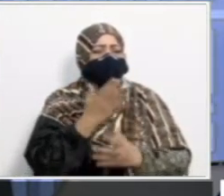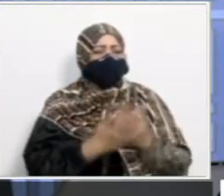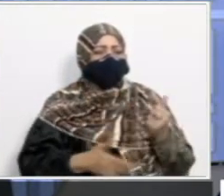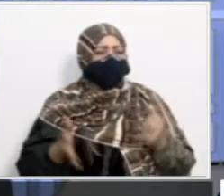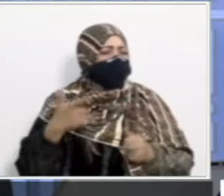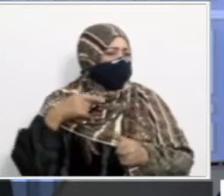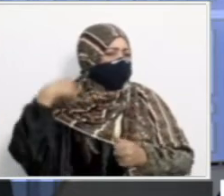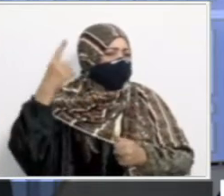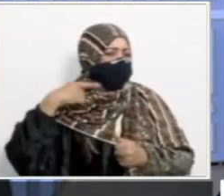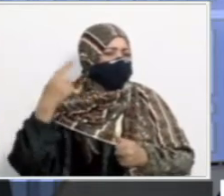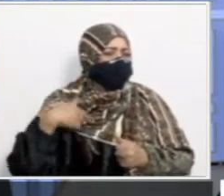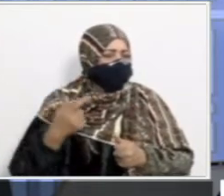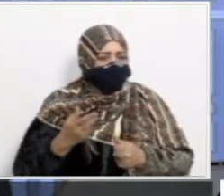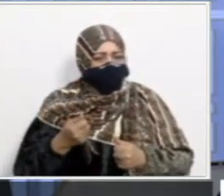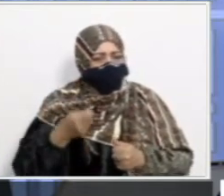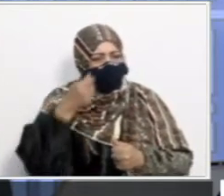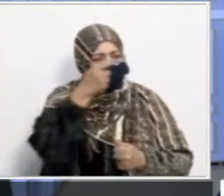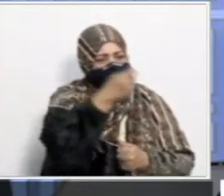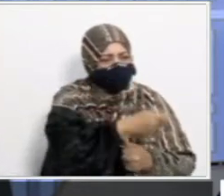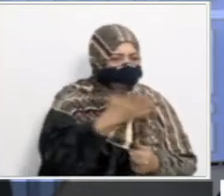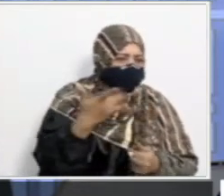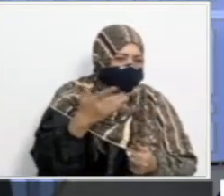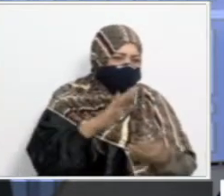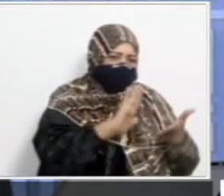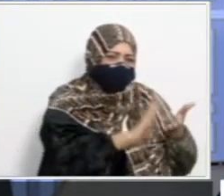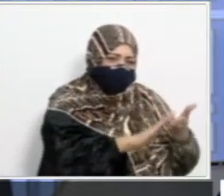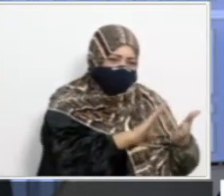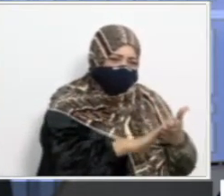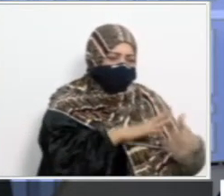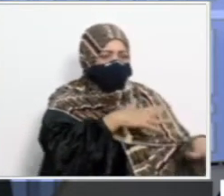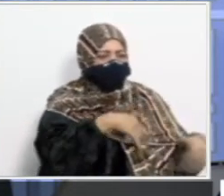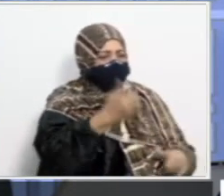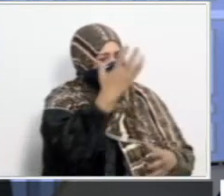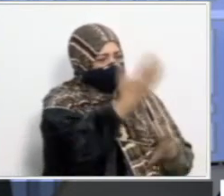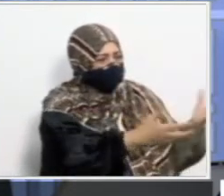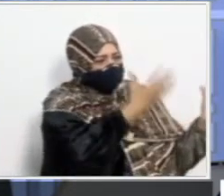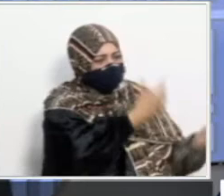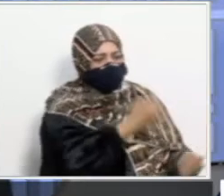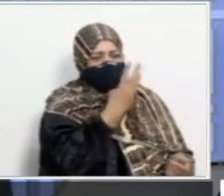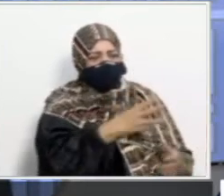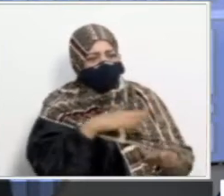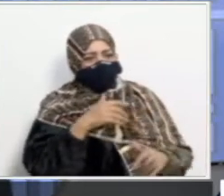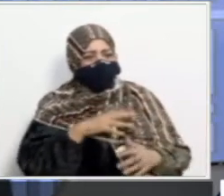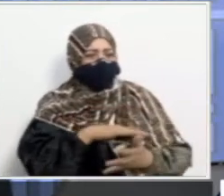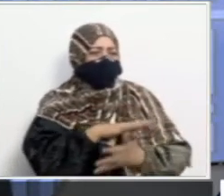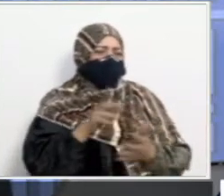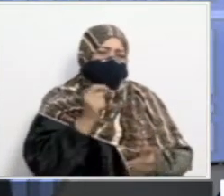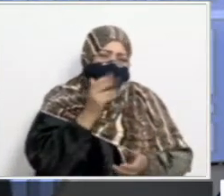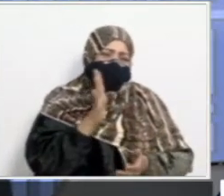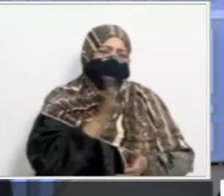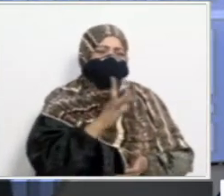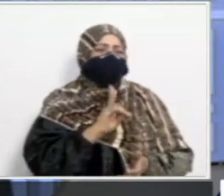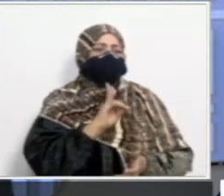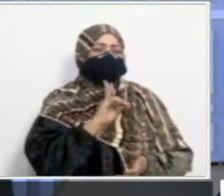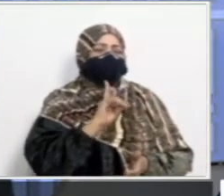على تزويج أبنائه، يقول لي أن حالته المادية ضعيفة ونويت نبي نعطيه. ثم